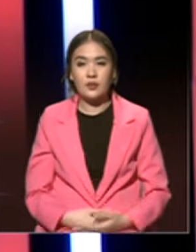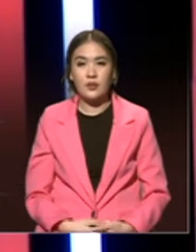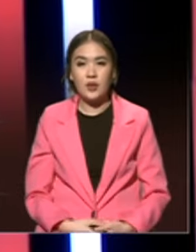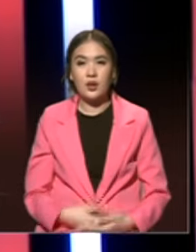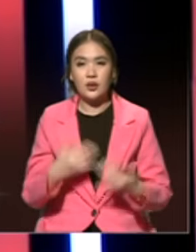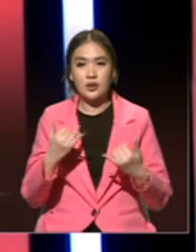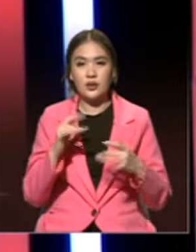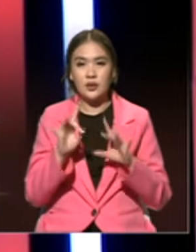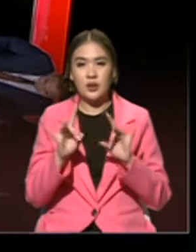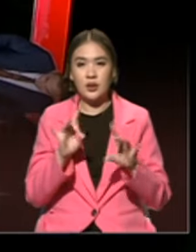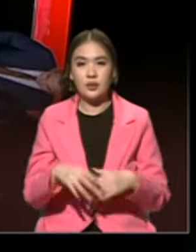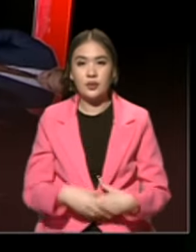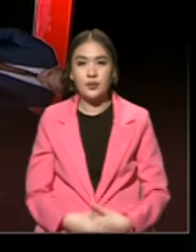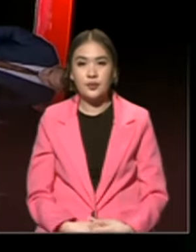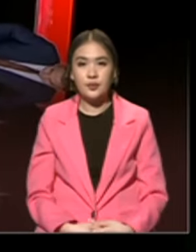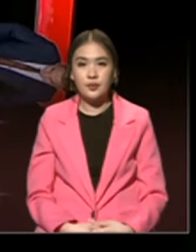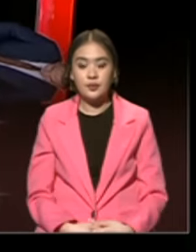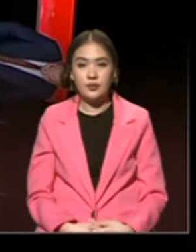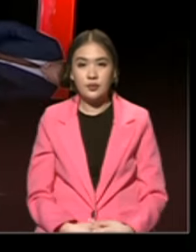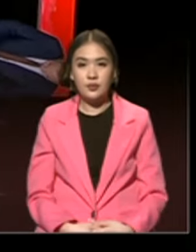Үзілістен кейін жауап берсеңіз.